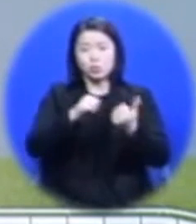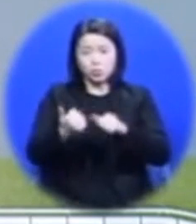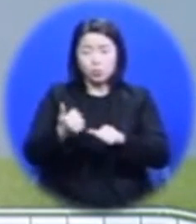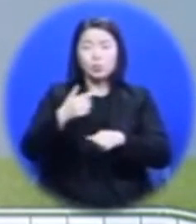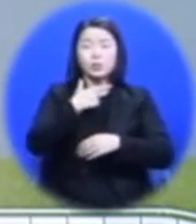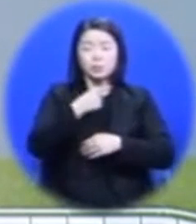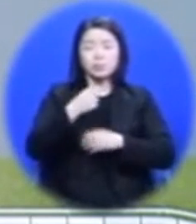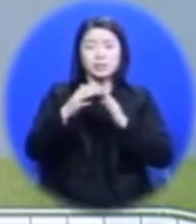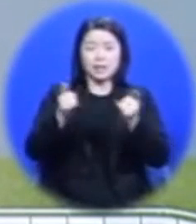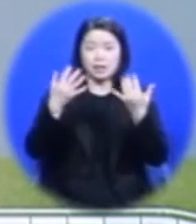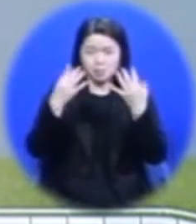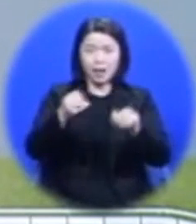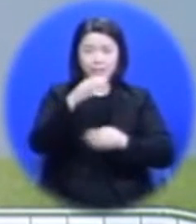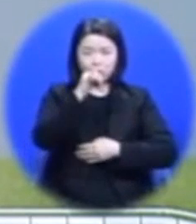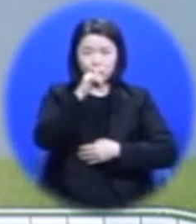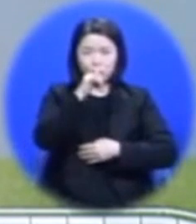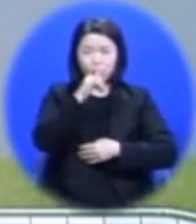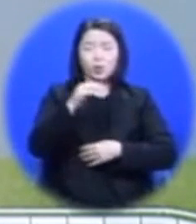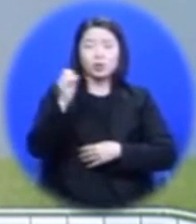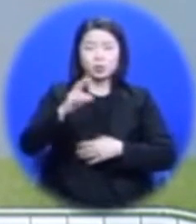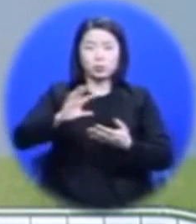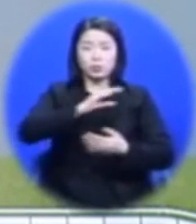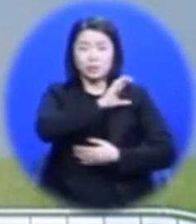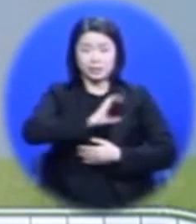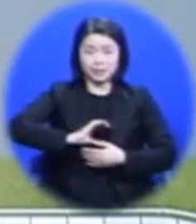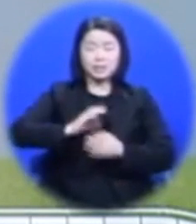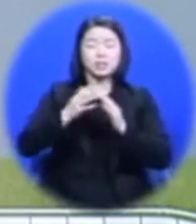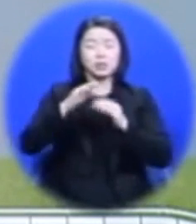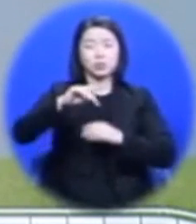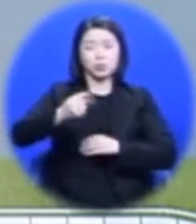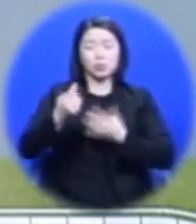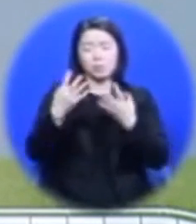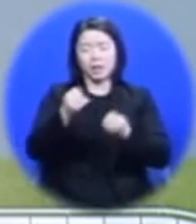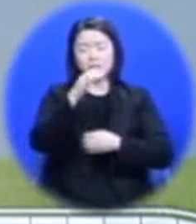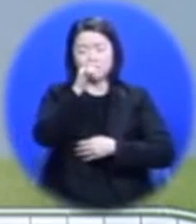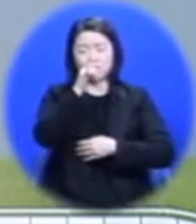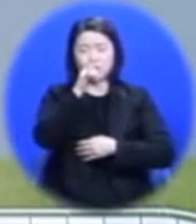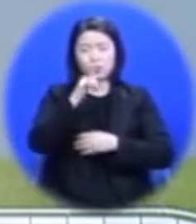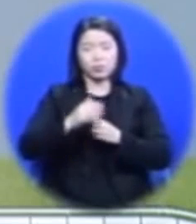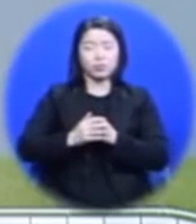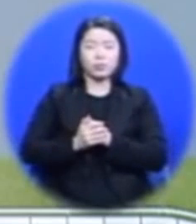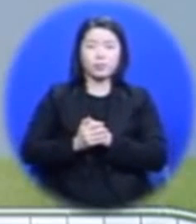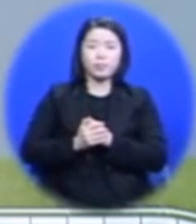분들이 꽤 많고 크리스천들도 그런 분들이 많습니다.